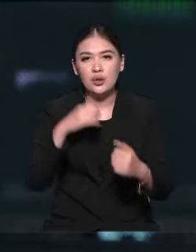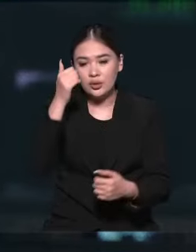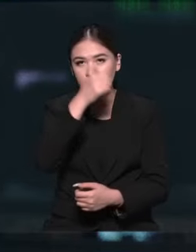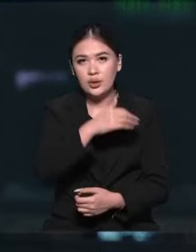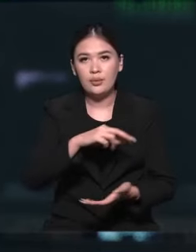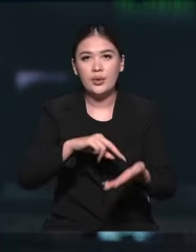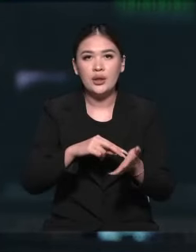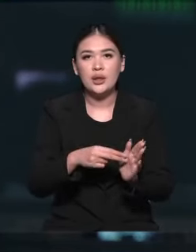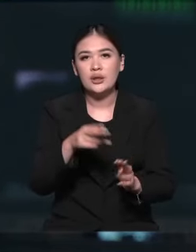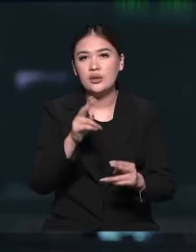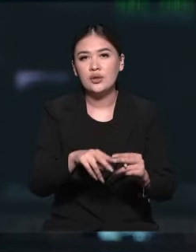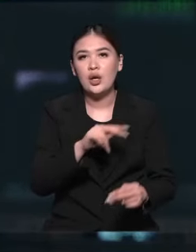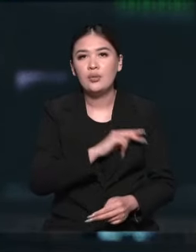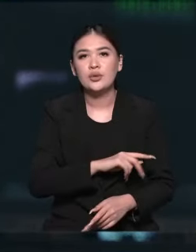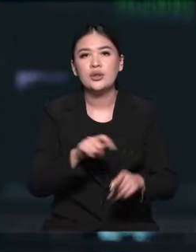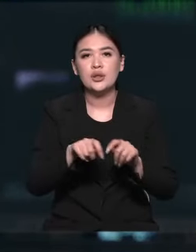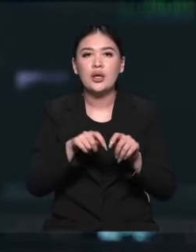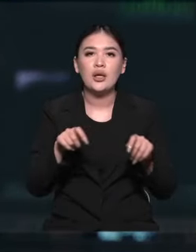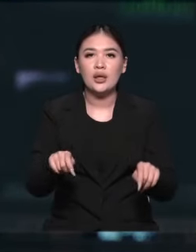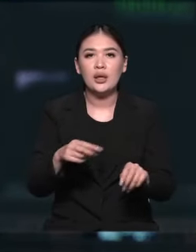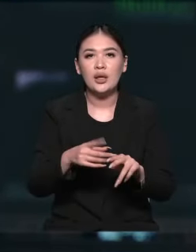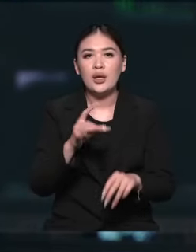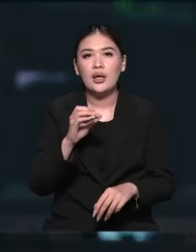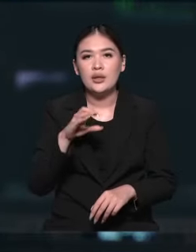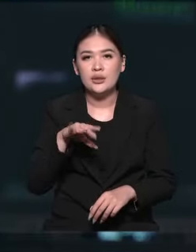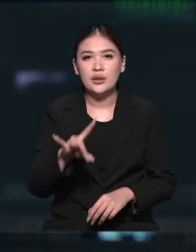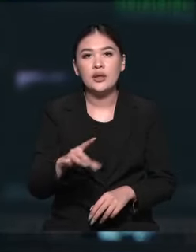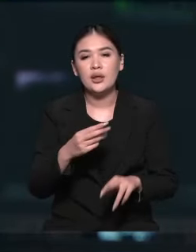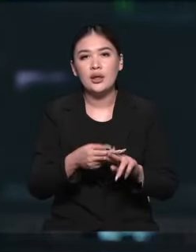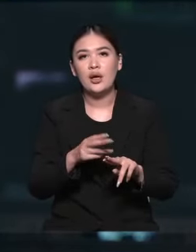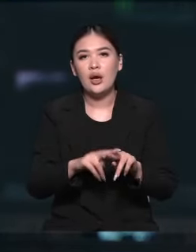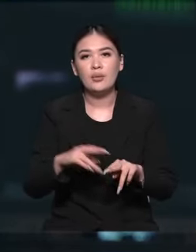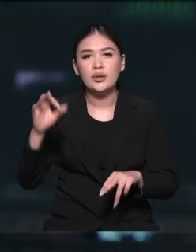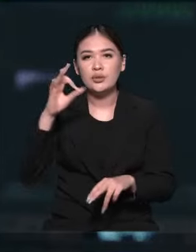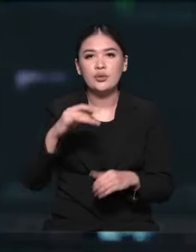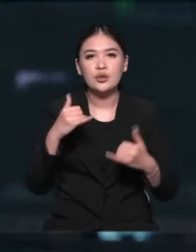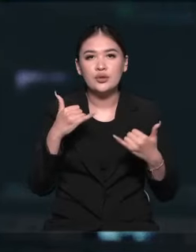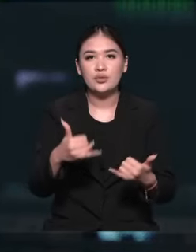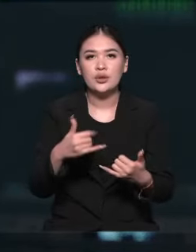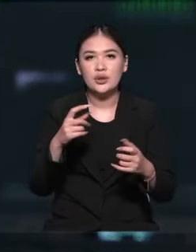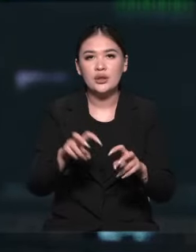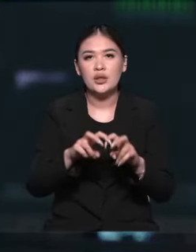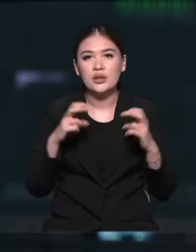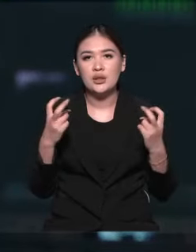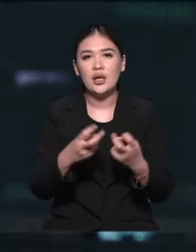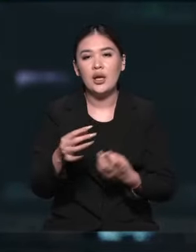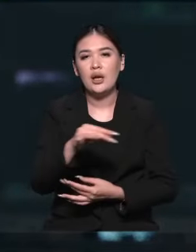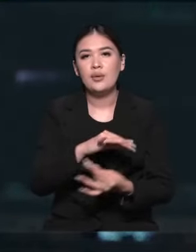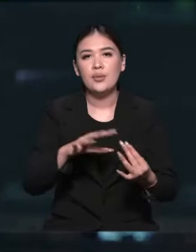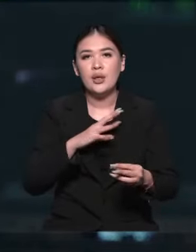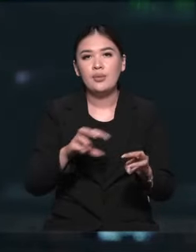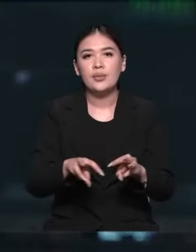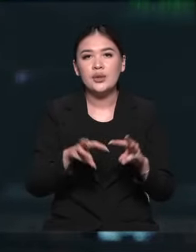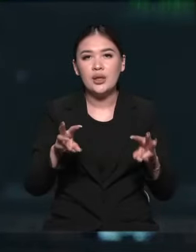планируется завершить работу по запуску единого реестра отечественных производителей. Об этом сегодня на заседании правительства заявил